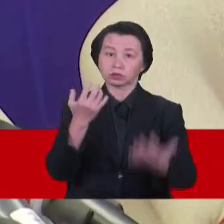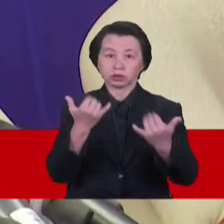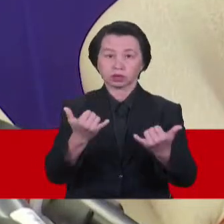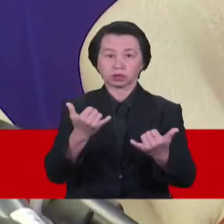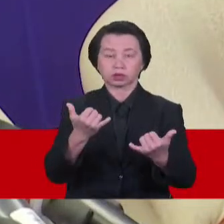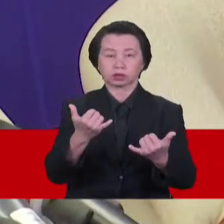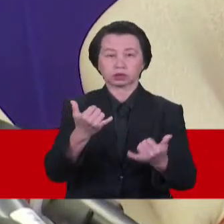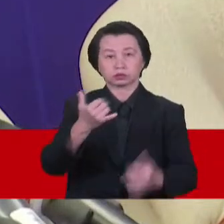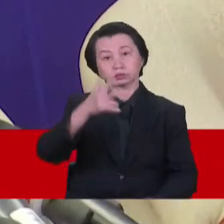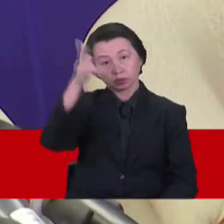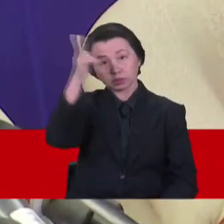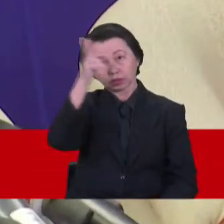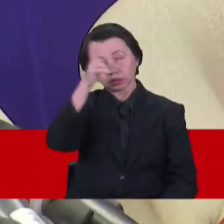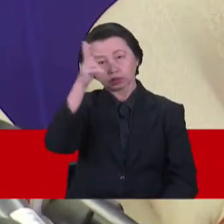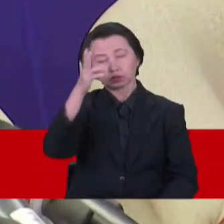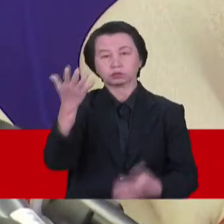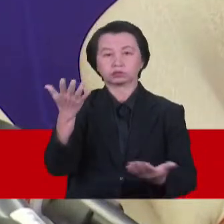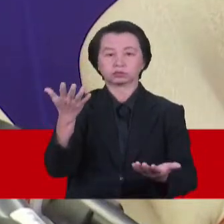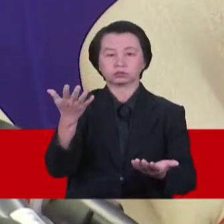dan apa